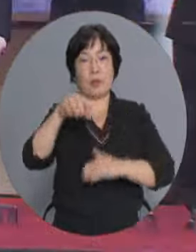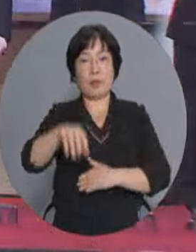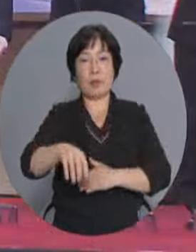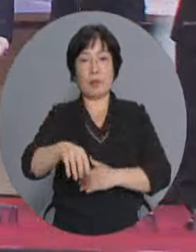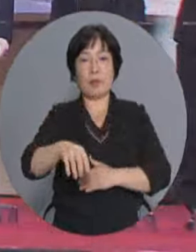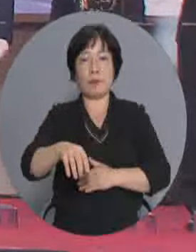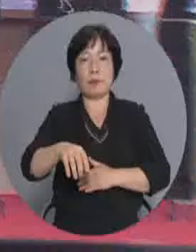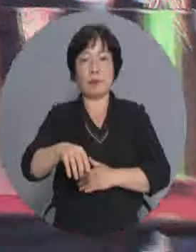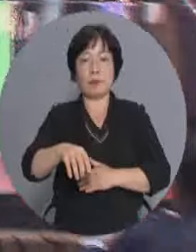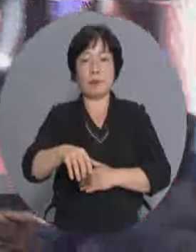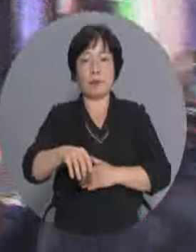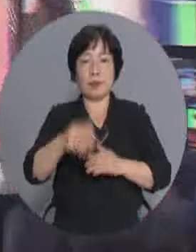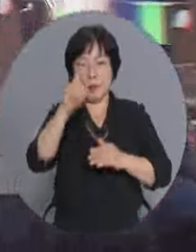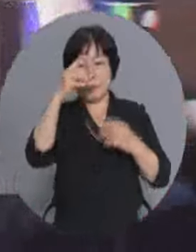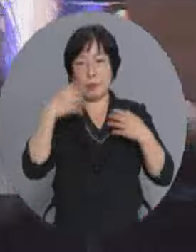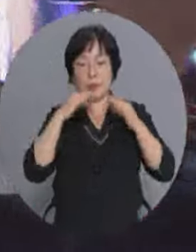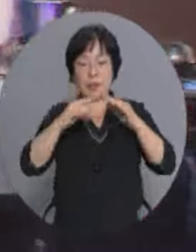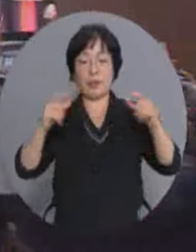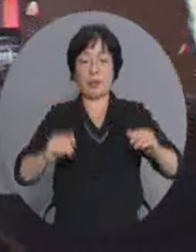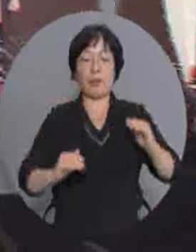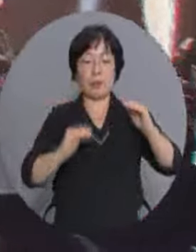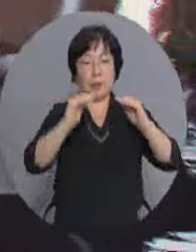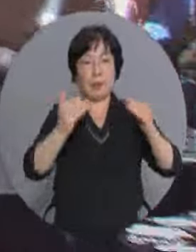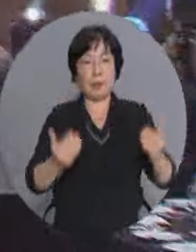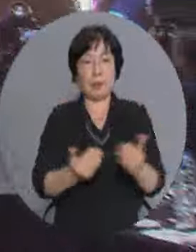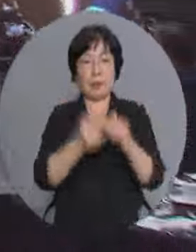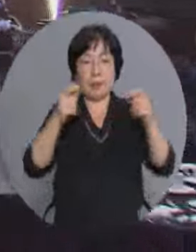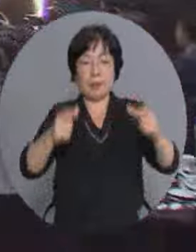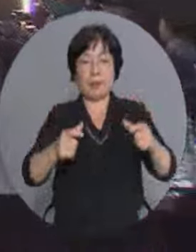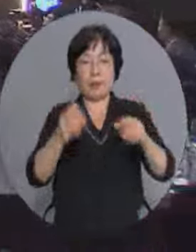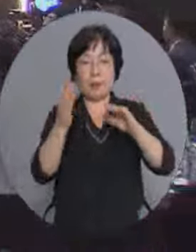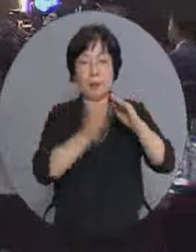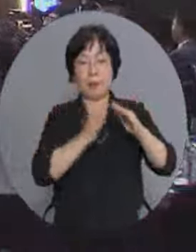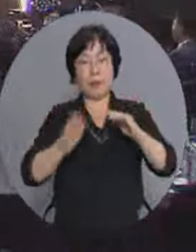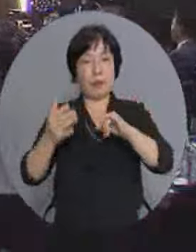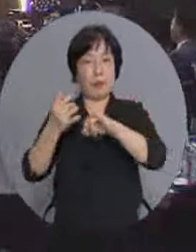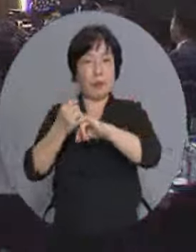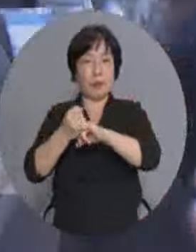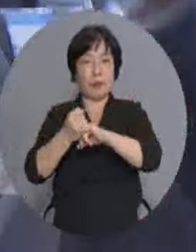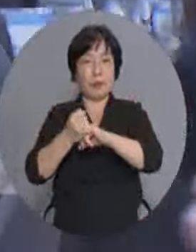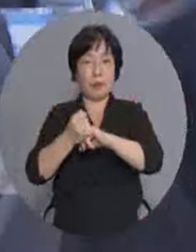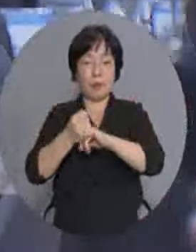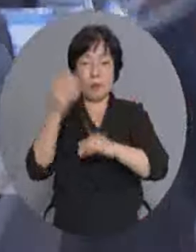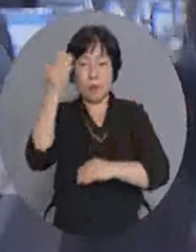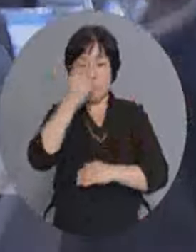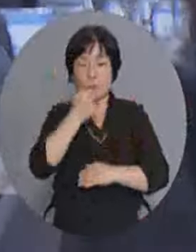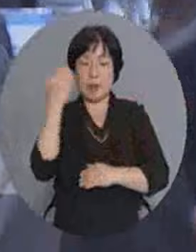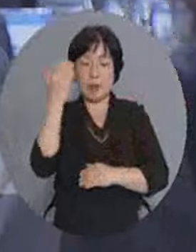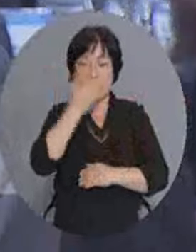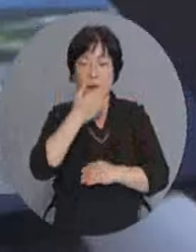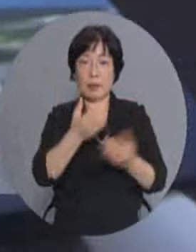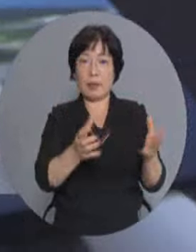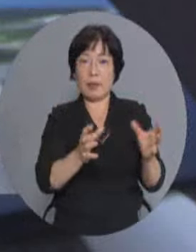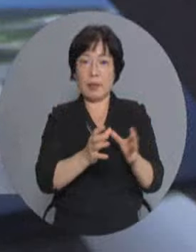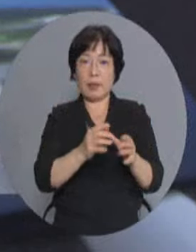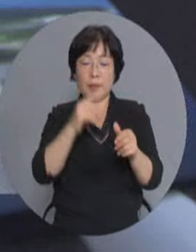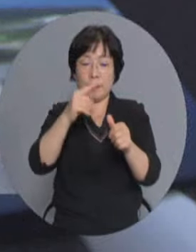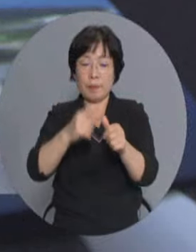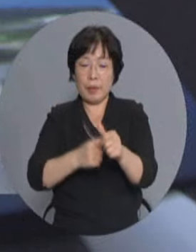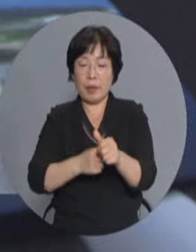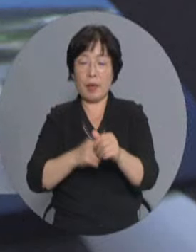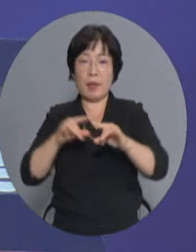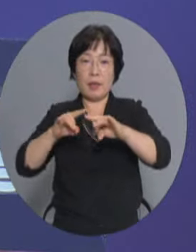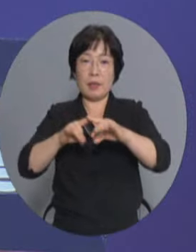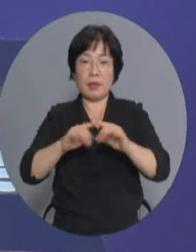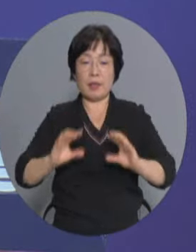곳입니다 현정부의 전남도 발전 지역 공약 과제의 하나로 탄소 중립 에너지 클러스터와 그린 에너지